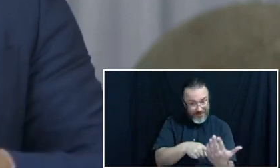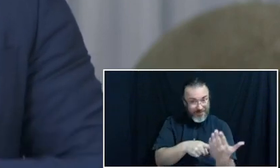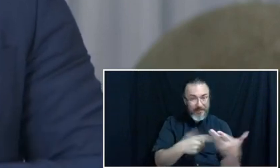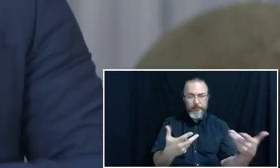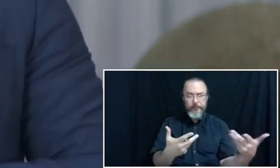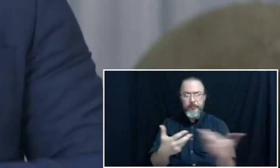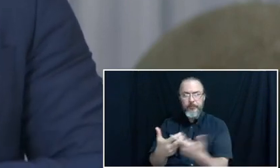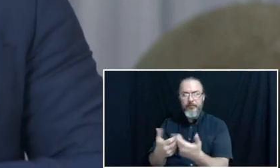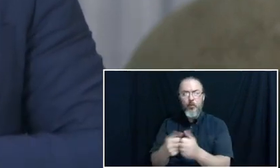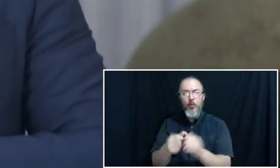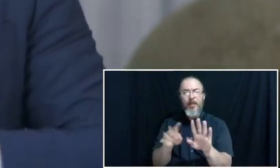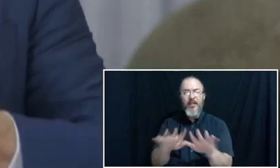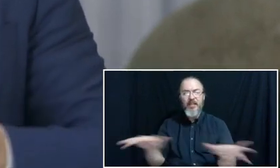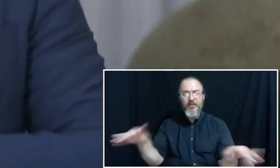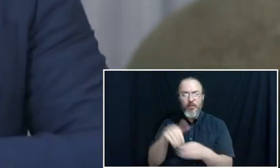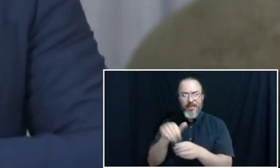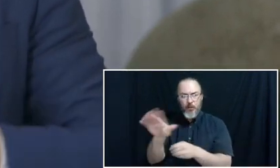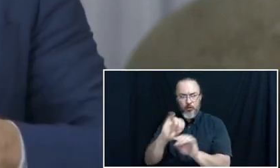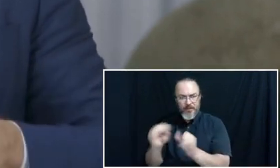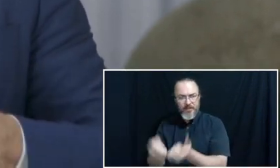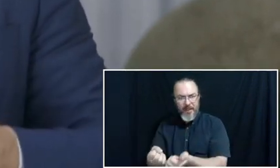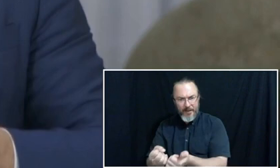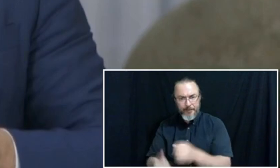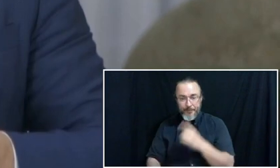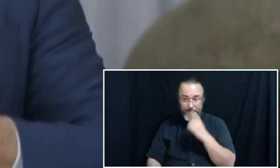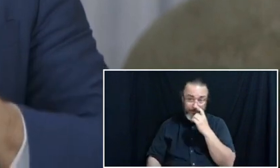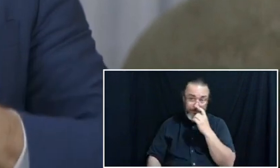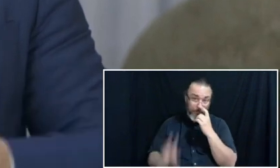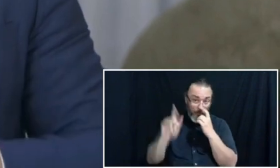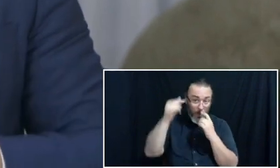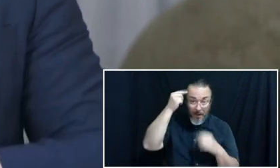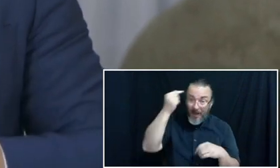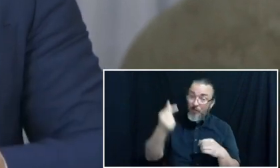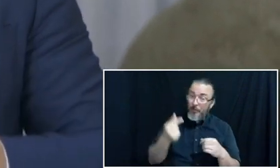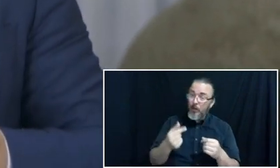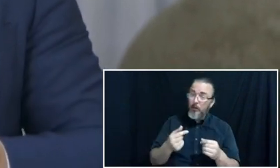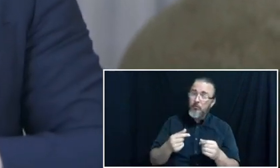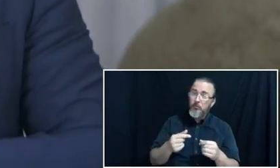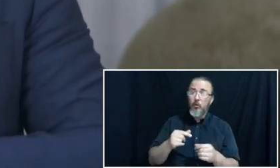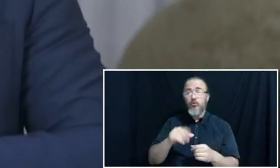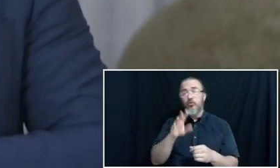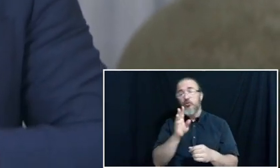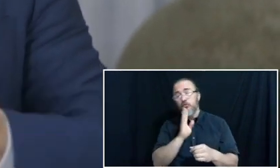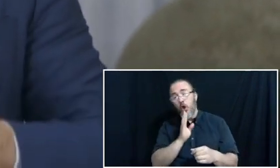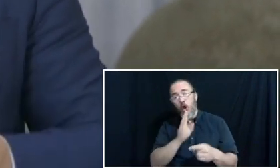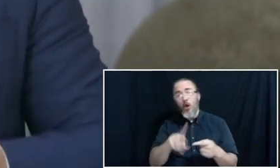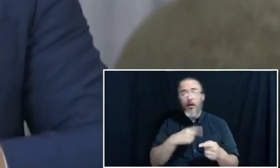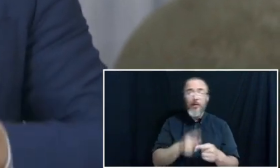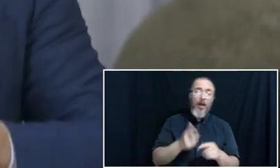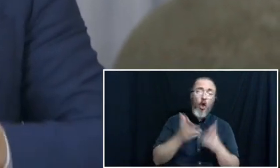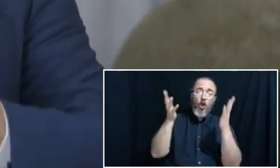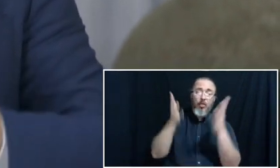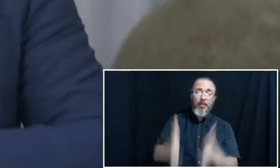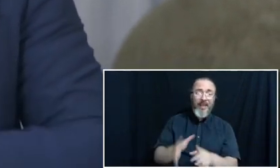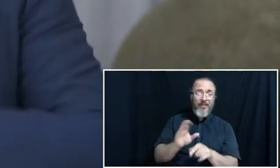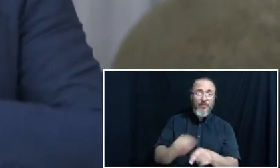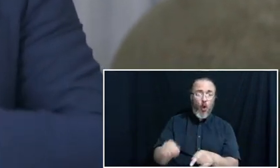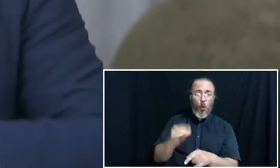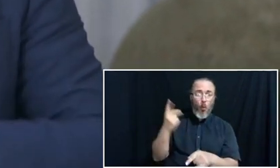Rica, nous en sommes convaincus. L'éducation pour tous, cela signifie tous sans exception.